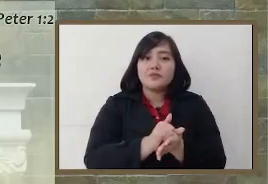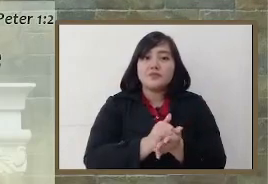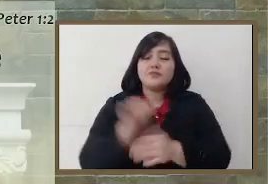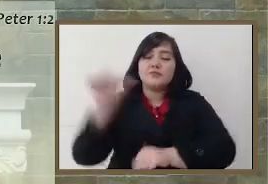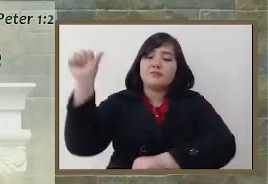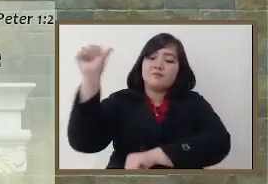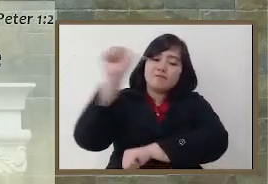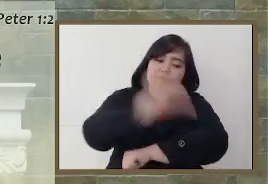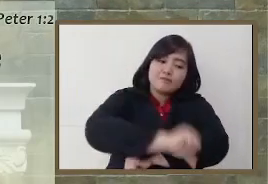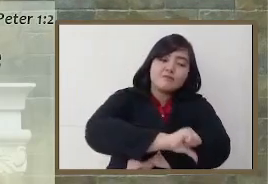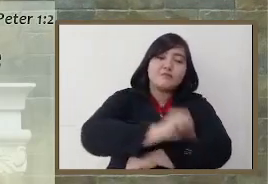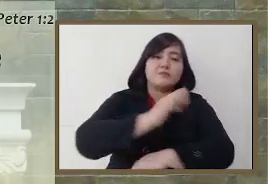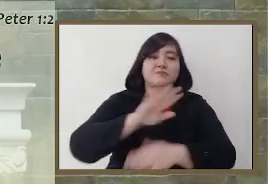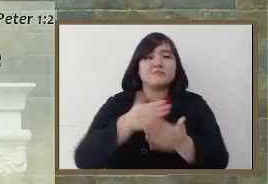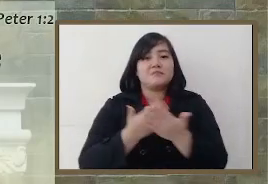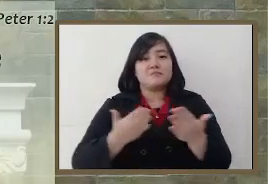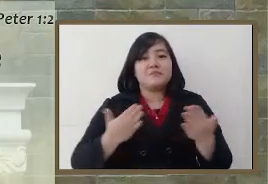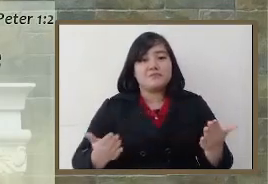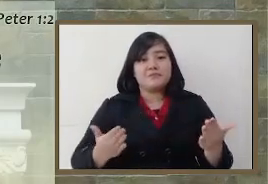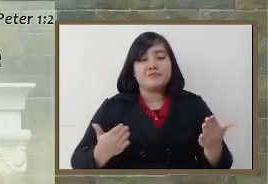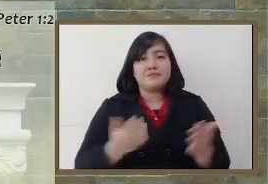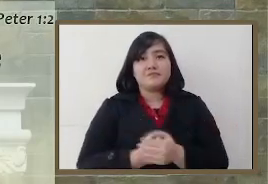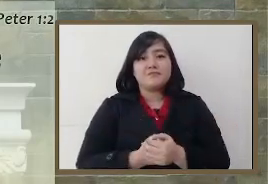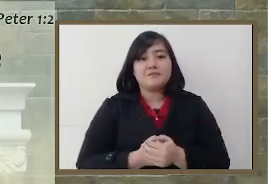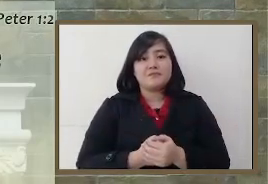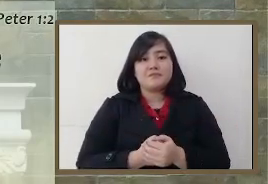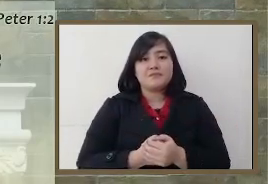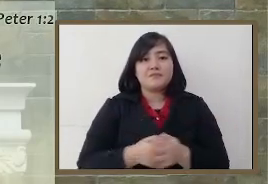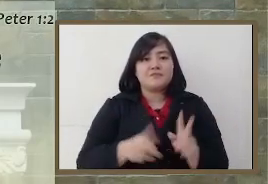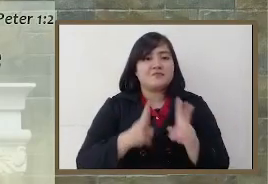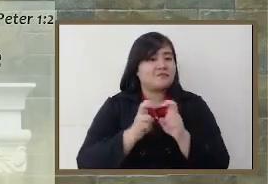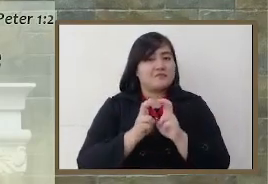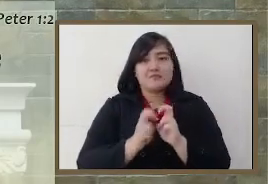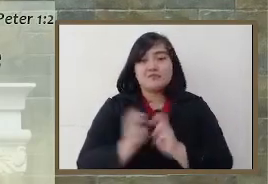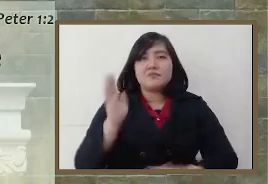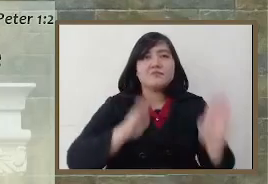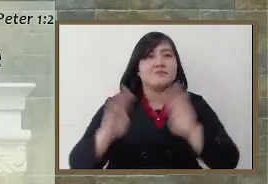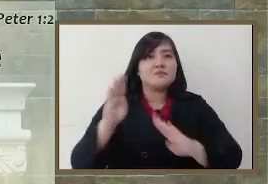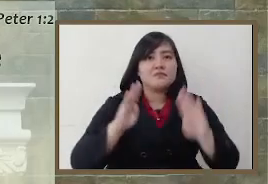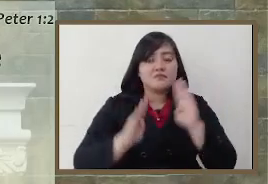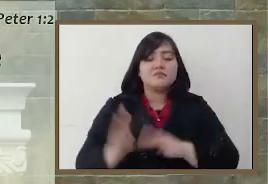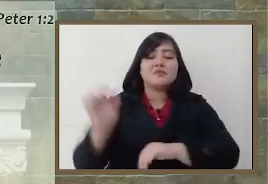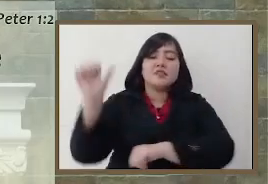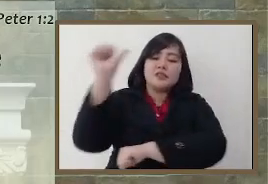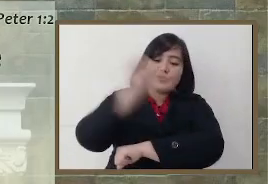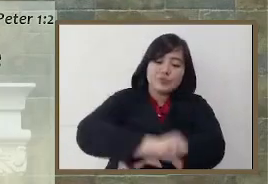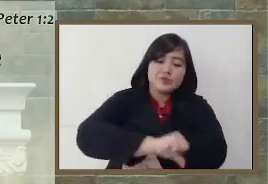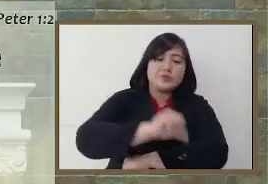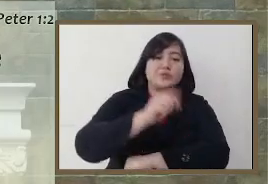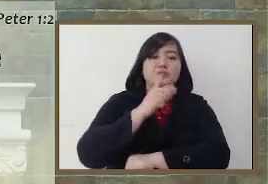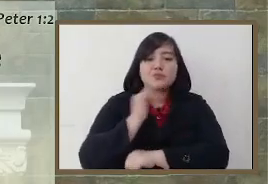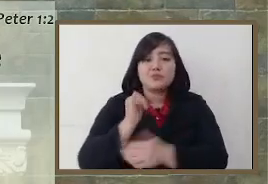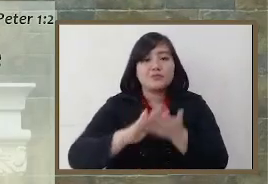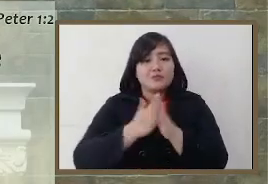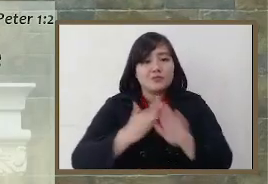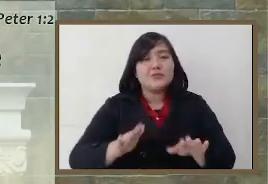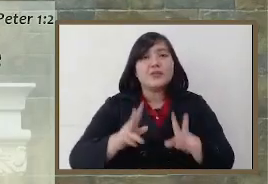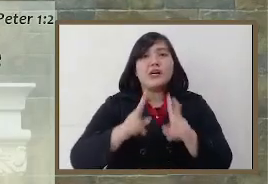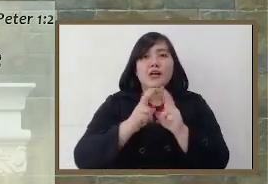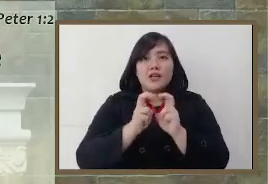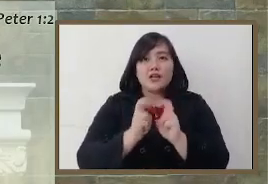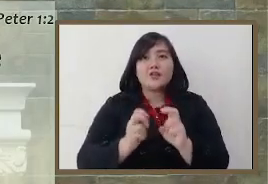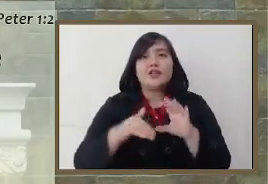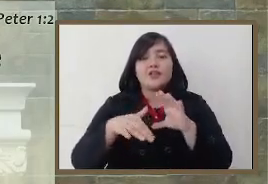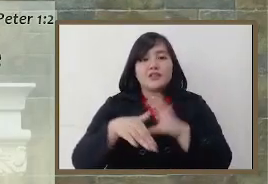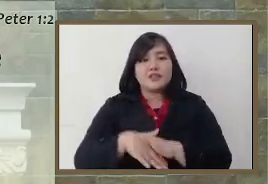overrules everything, mga kapatid. Maging mga problema natin o overcome ng peace nito na kahit na tayo nasa gitna